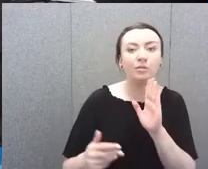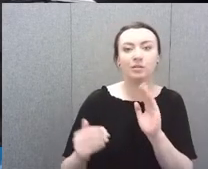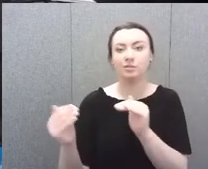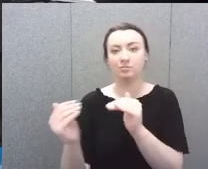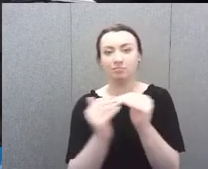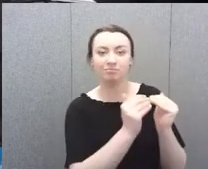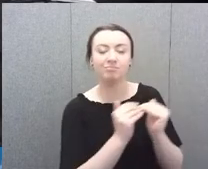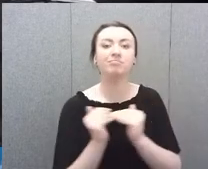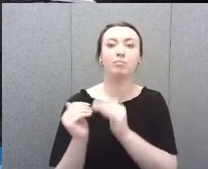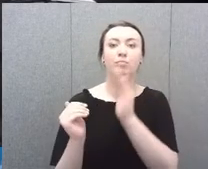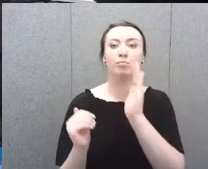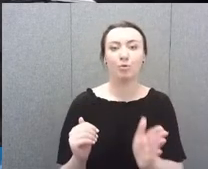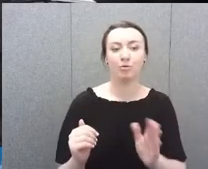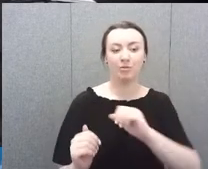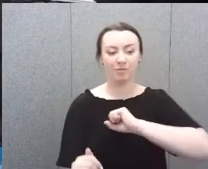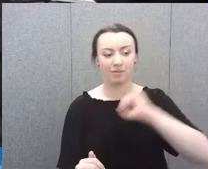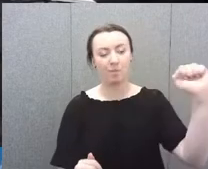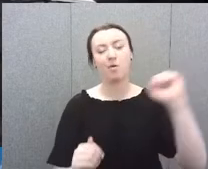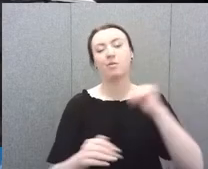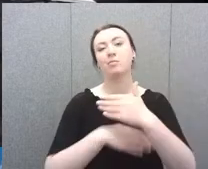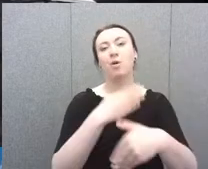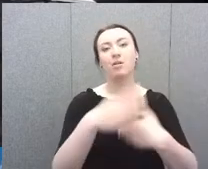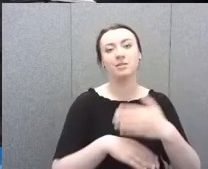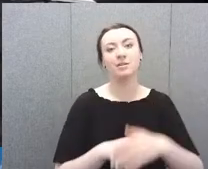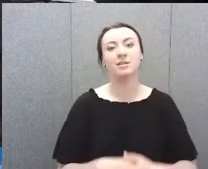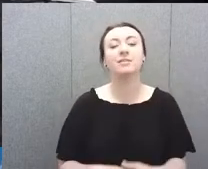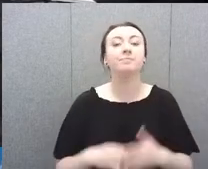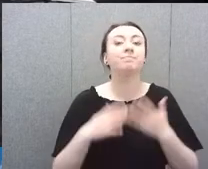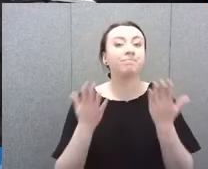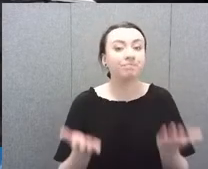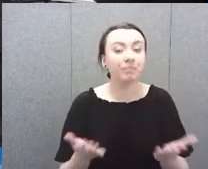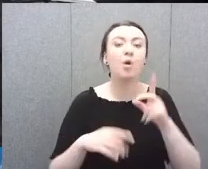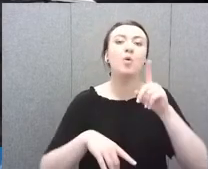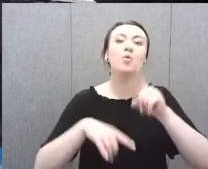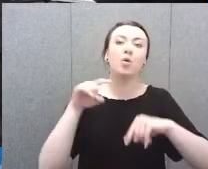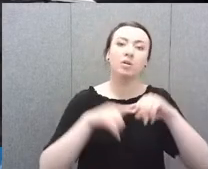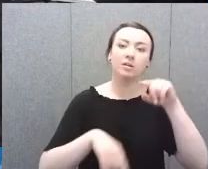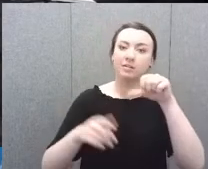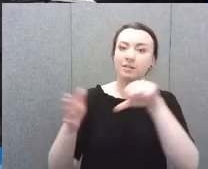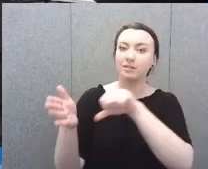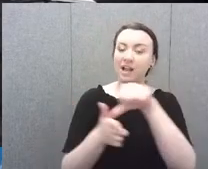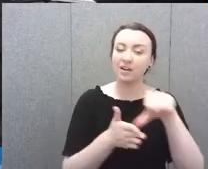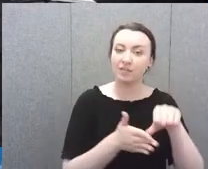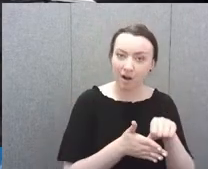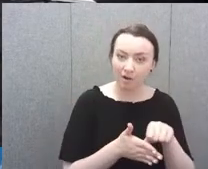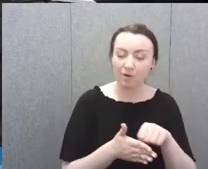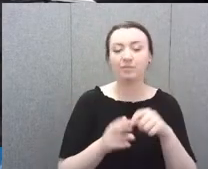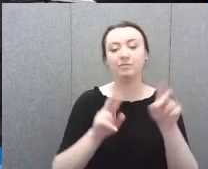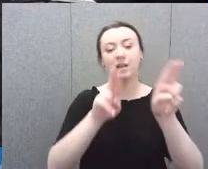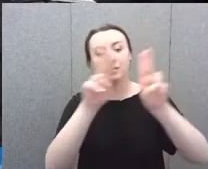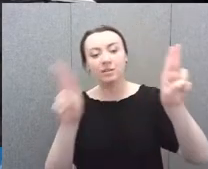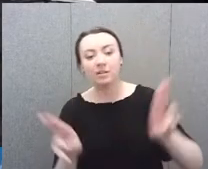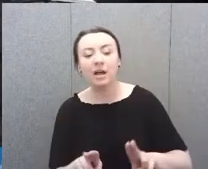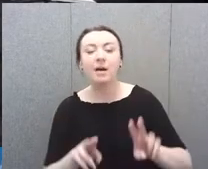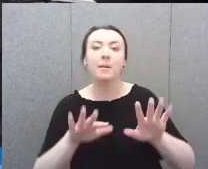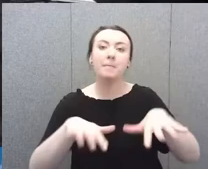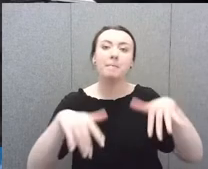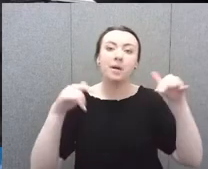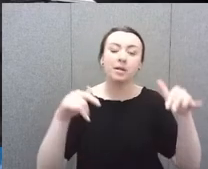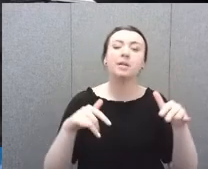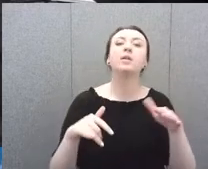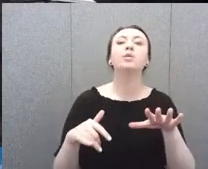в области ОБСЕ и также политическое участие в национальных парламентах.